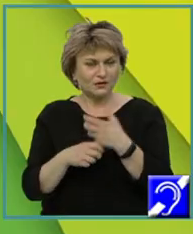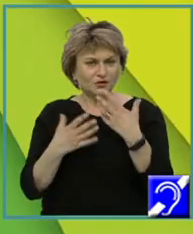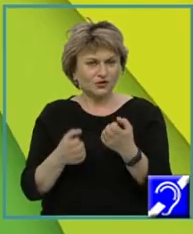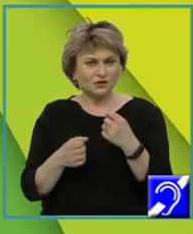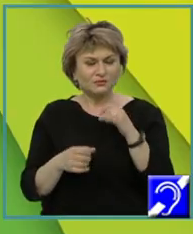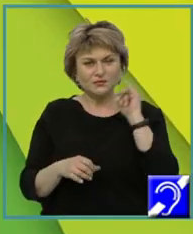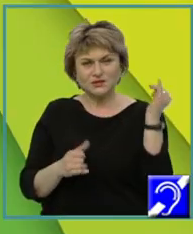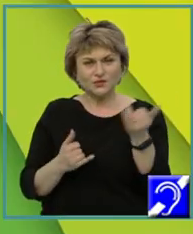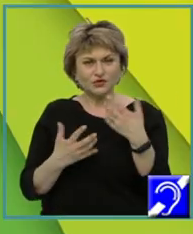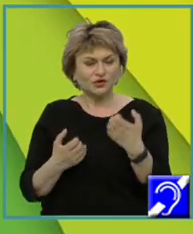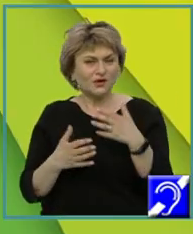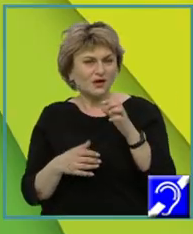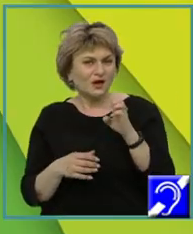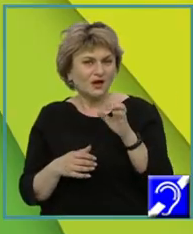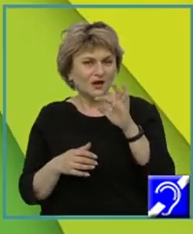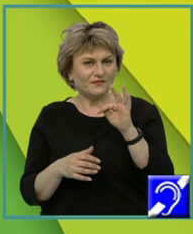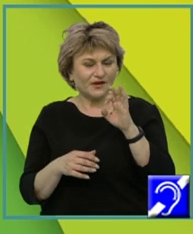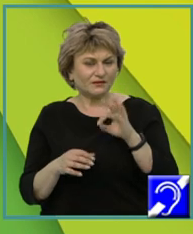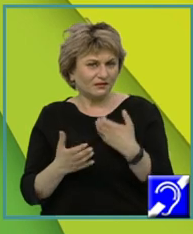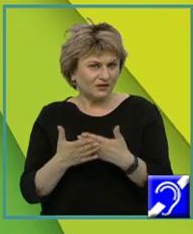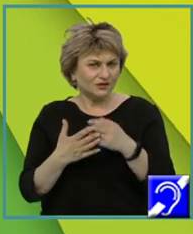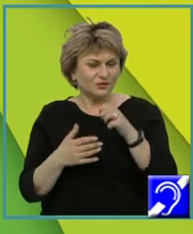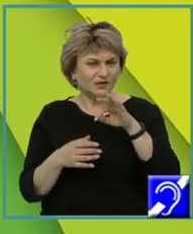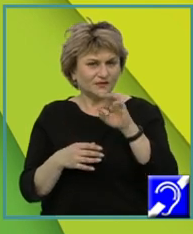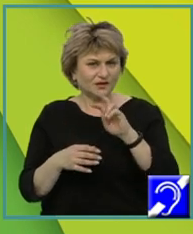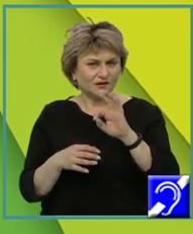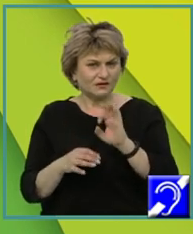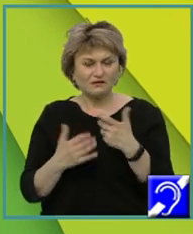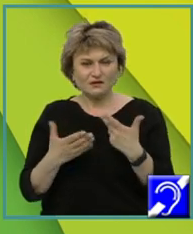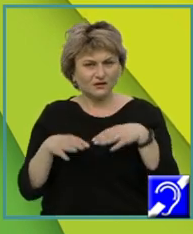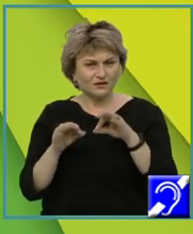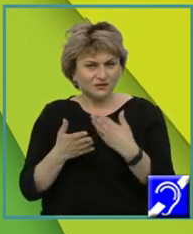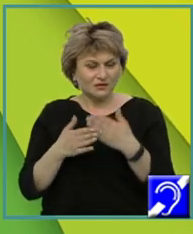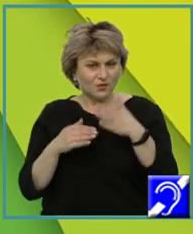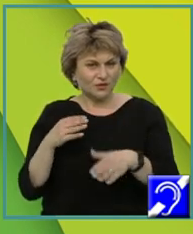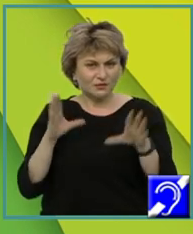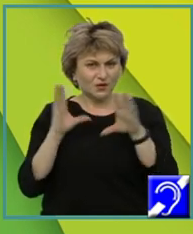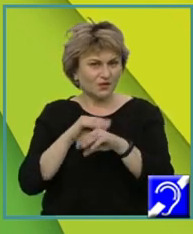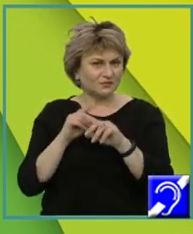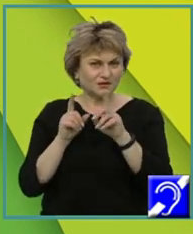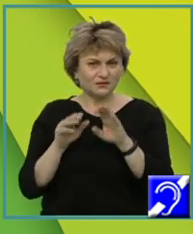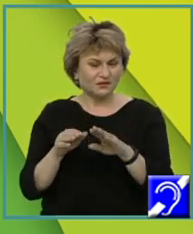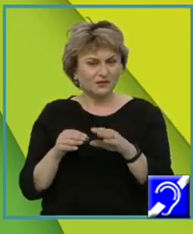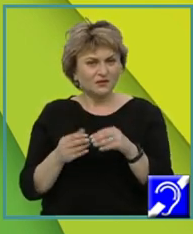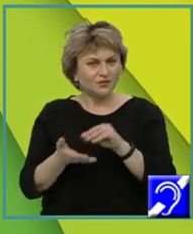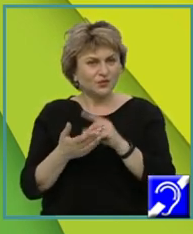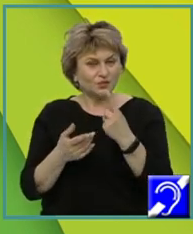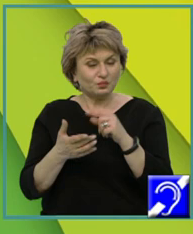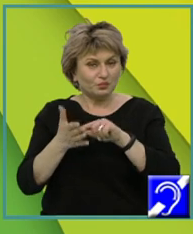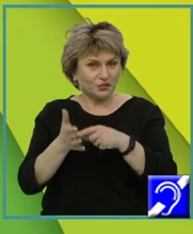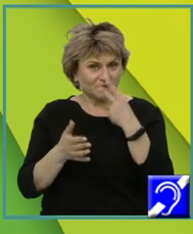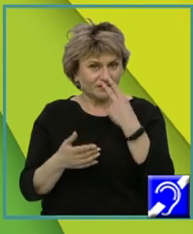impune Ce efecte are subiectivitatea asta pe care o găsim în ultima noapte a impunerea unui punct de vedere